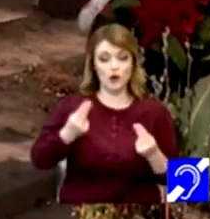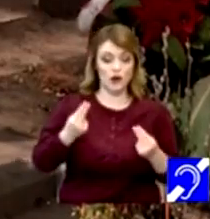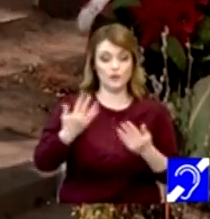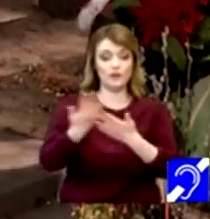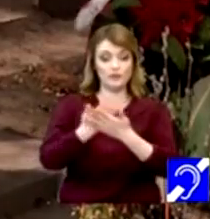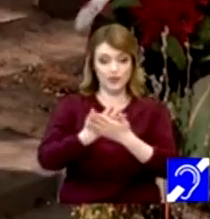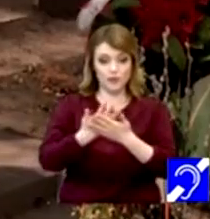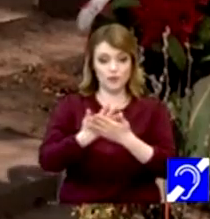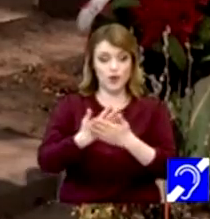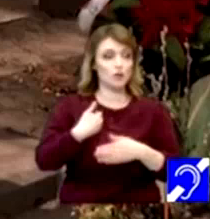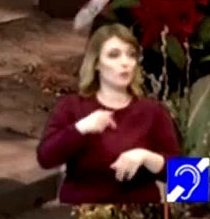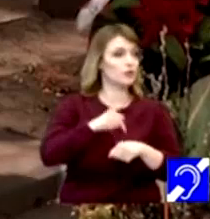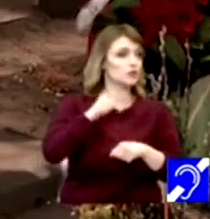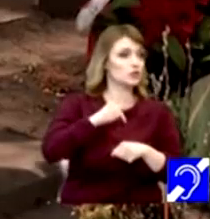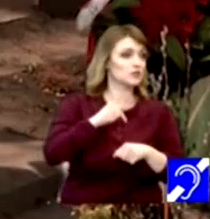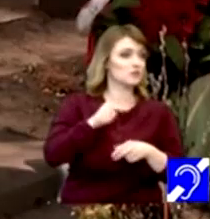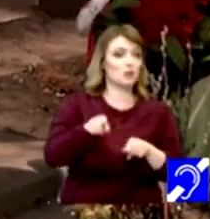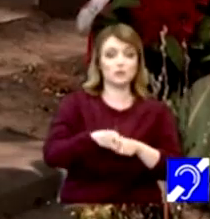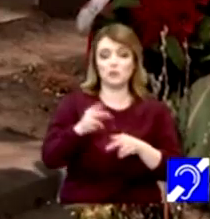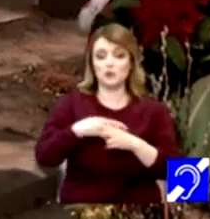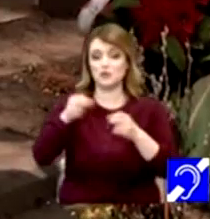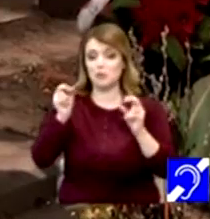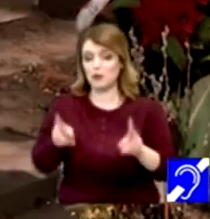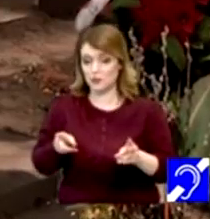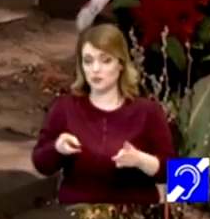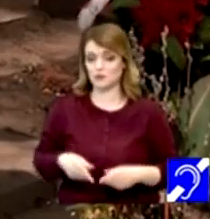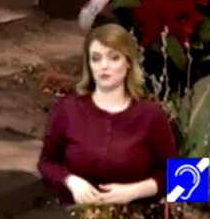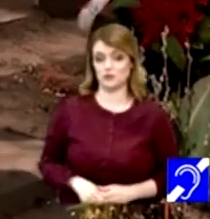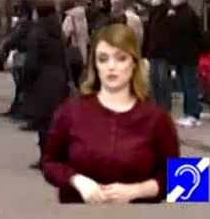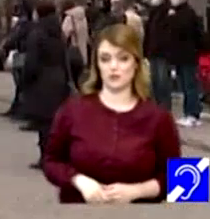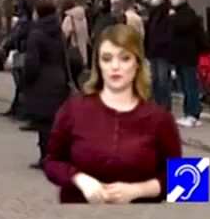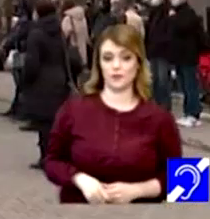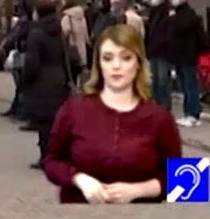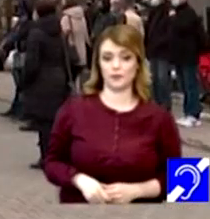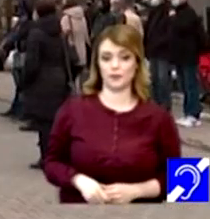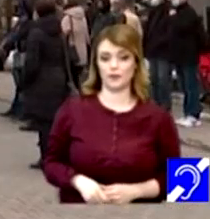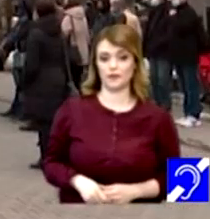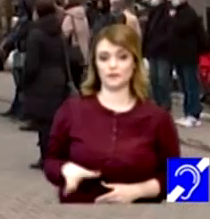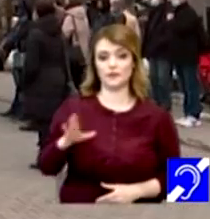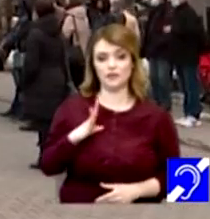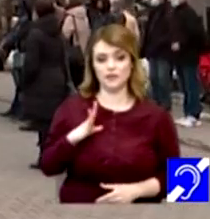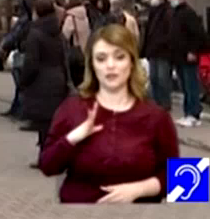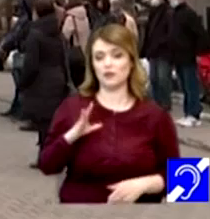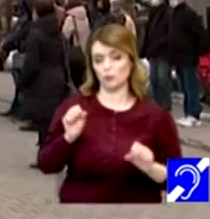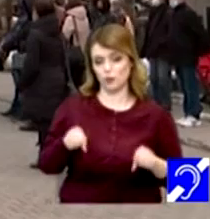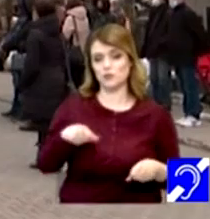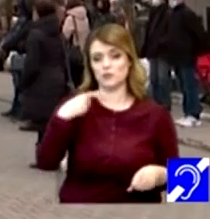te simțeai în siguranță și era, pot